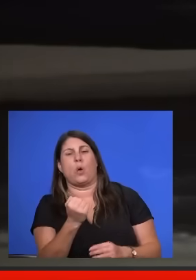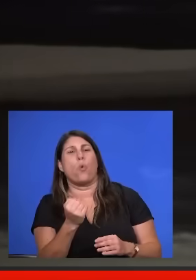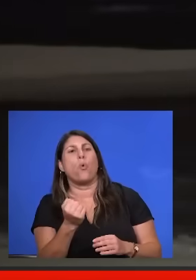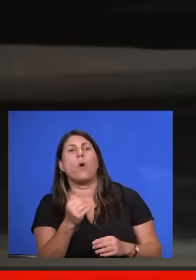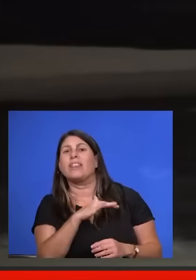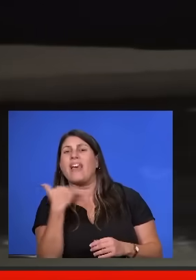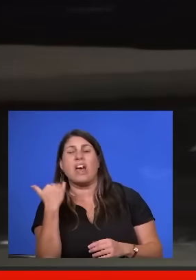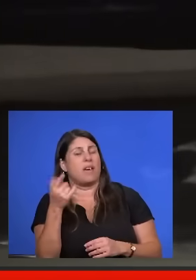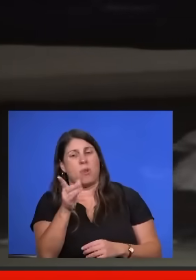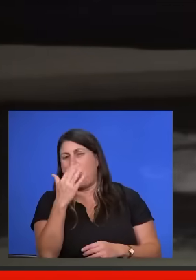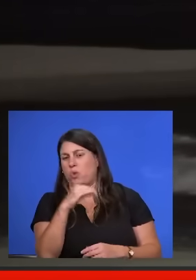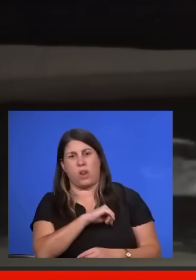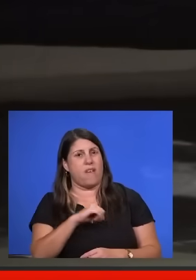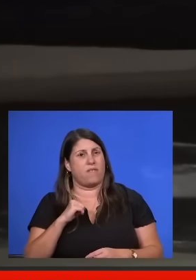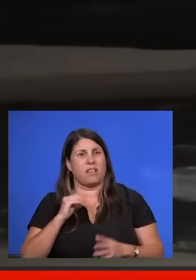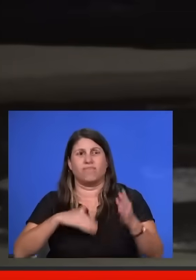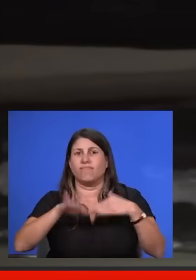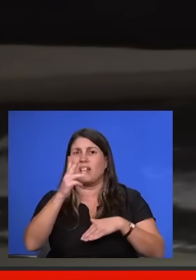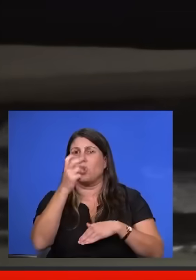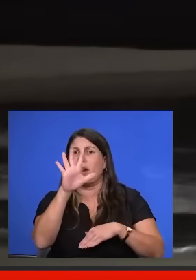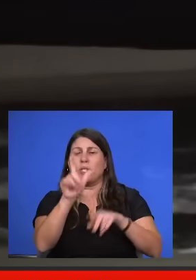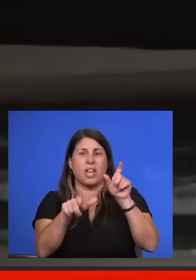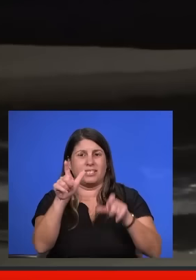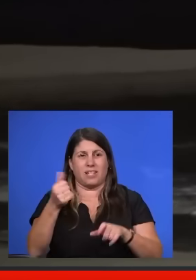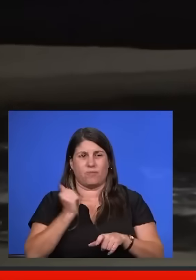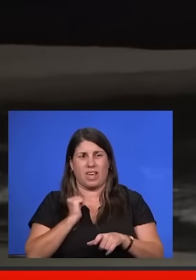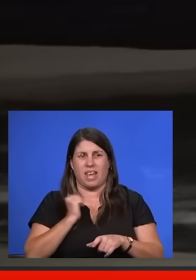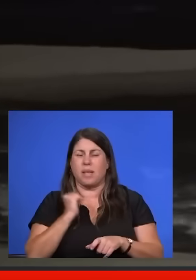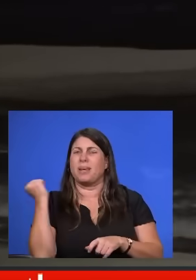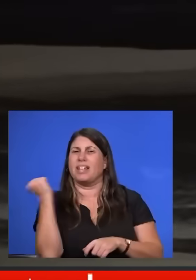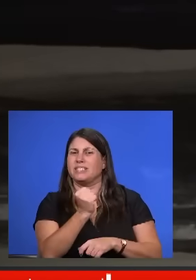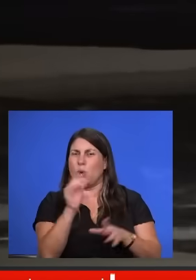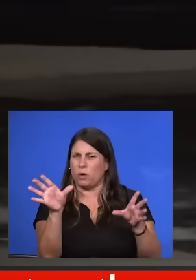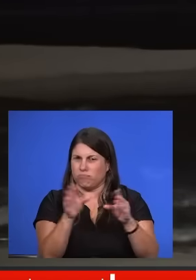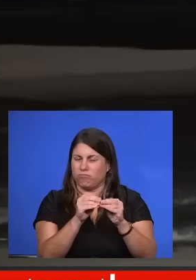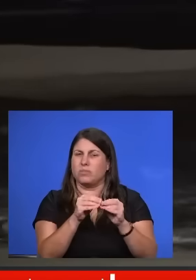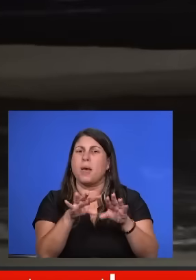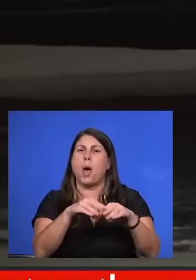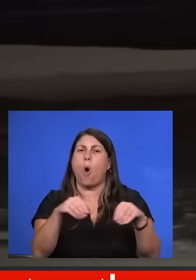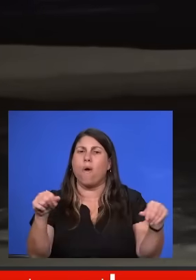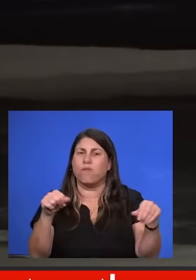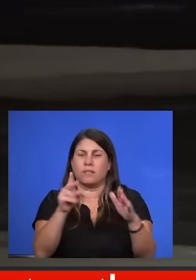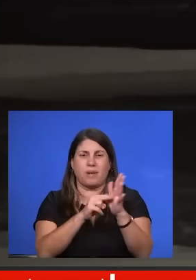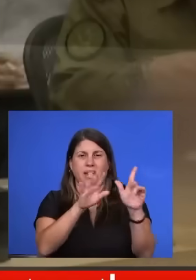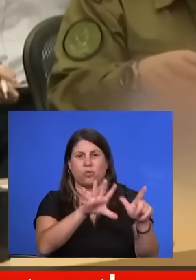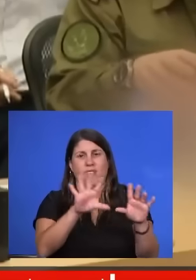יותר מ-35 אזרחים וחיילים נרצחו שם איתם בחוף ב-7 באוקטובר.